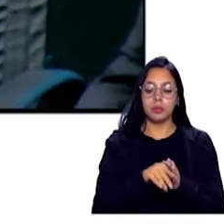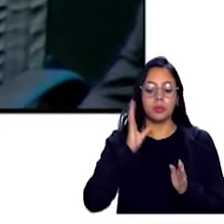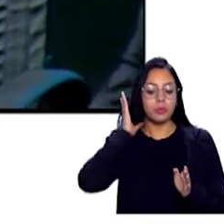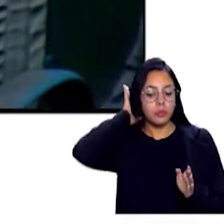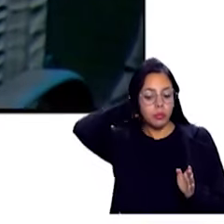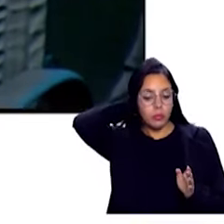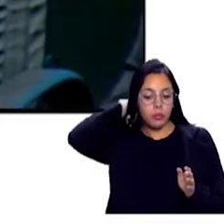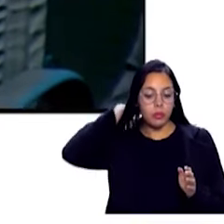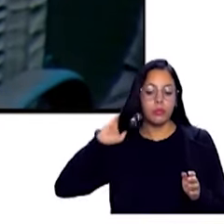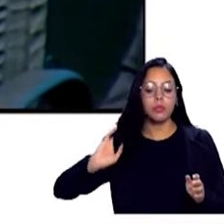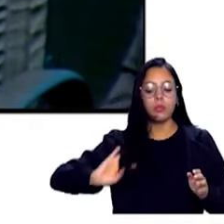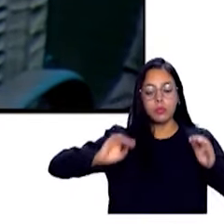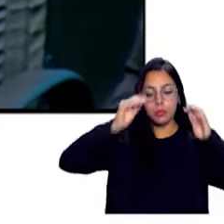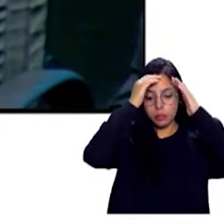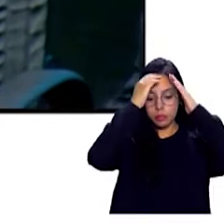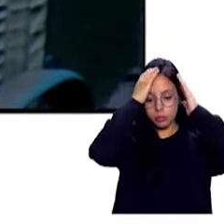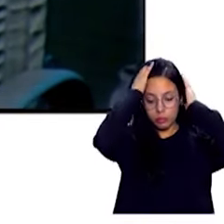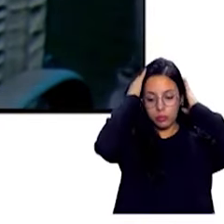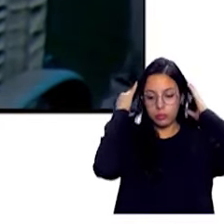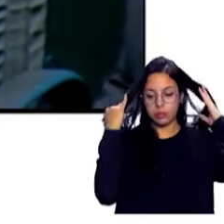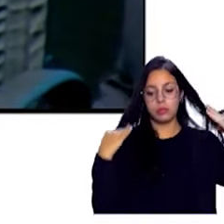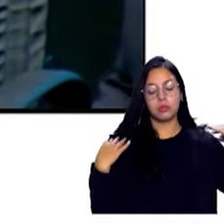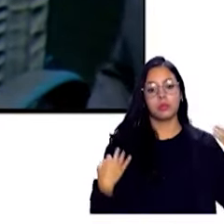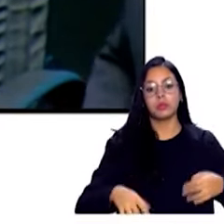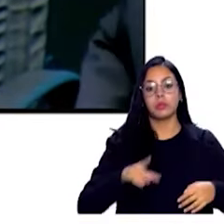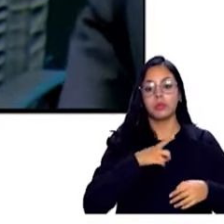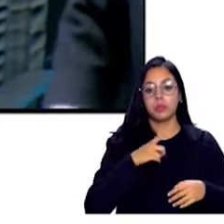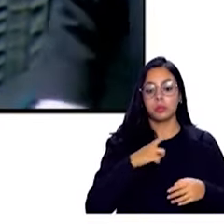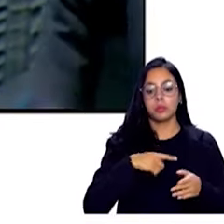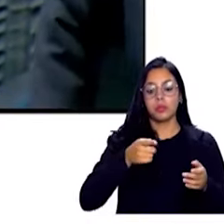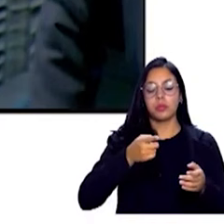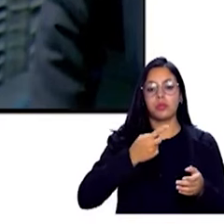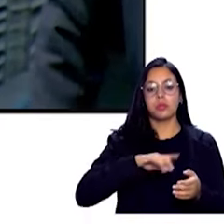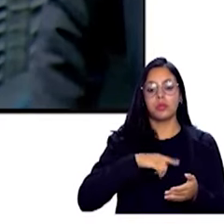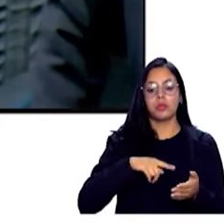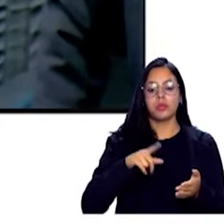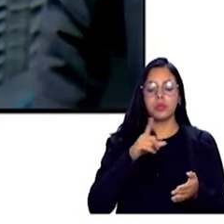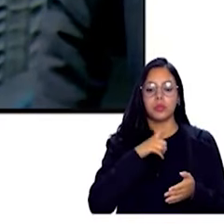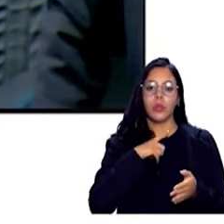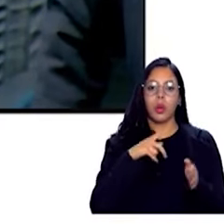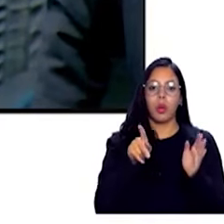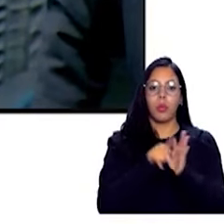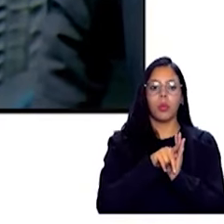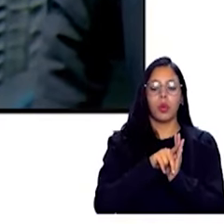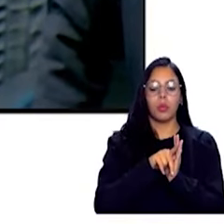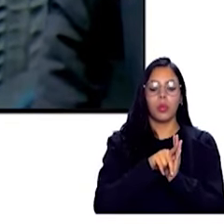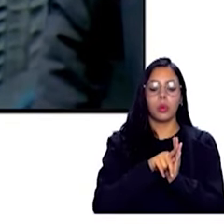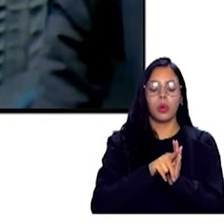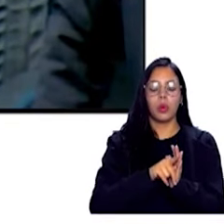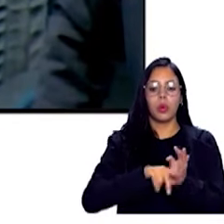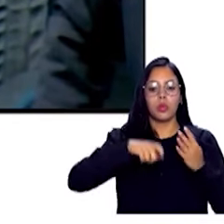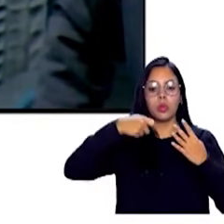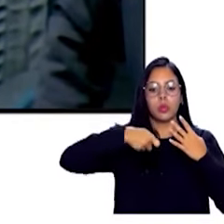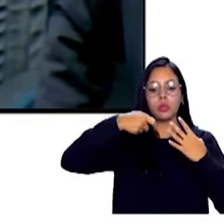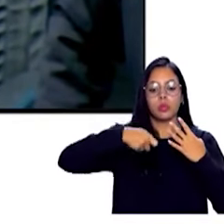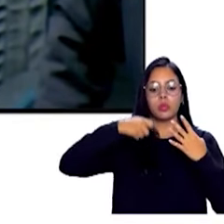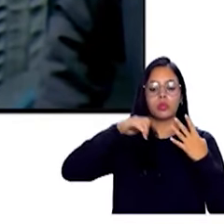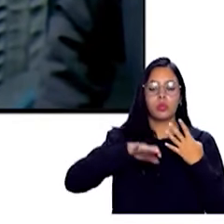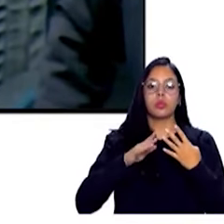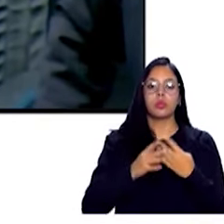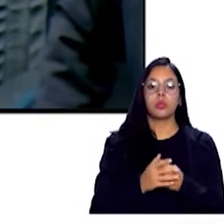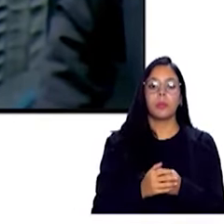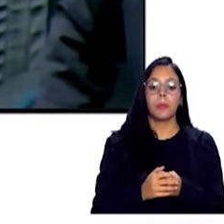Il faut ajouter à ce Tableau également les juridiction européenne que